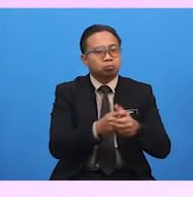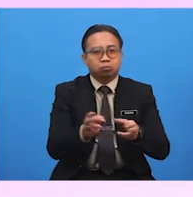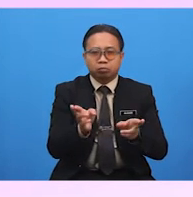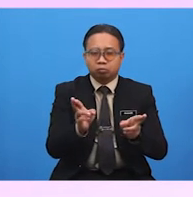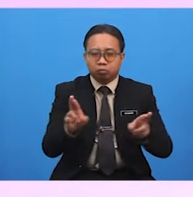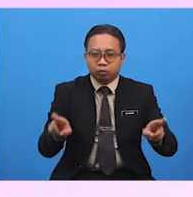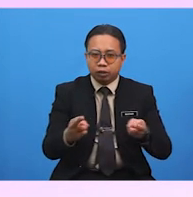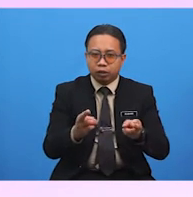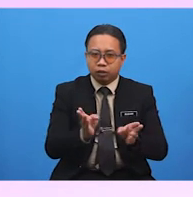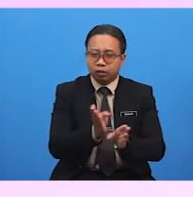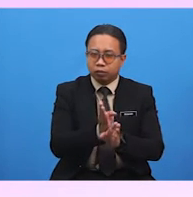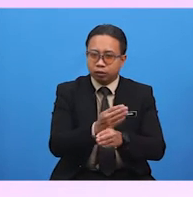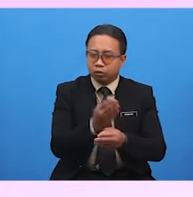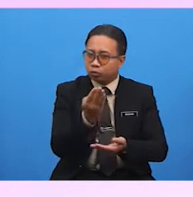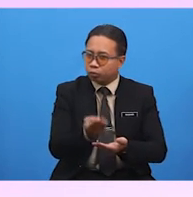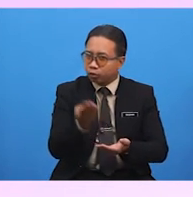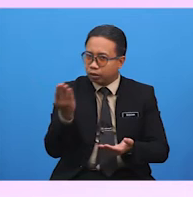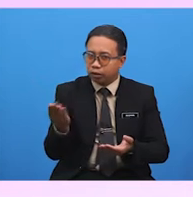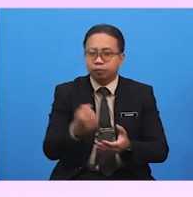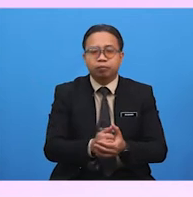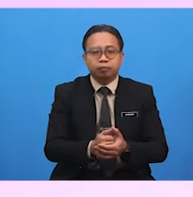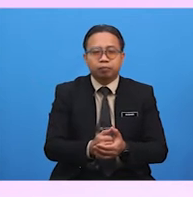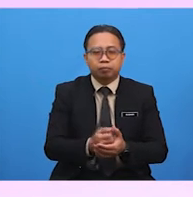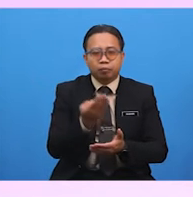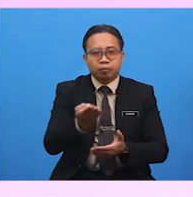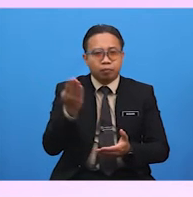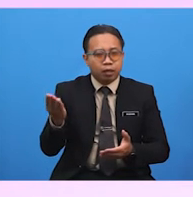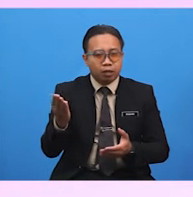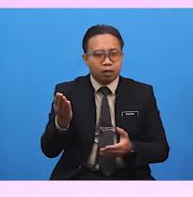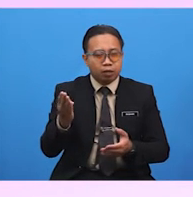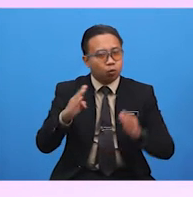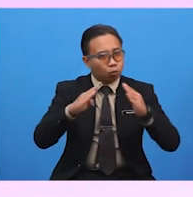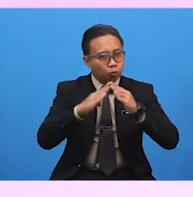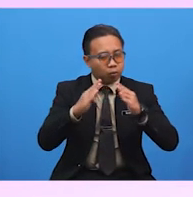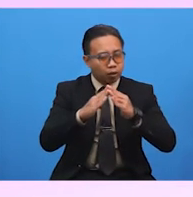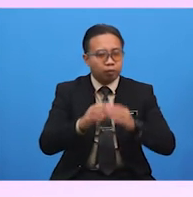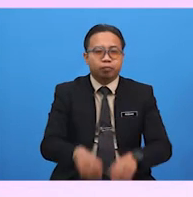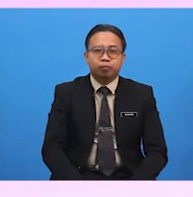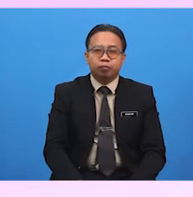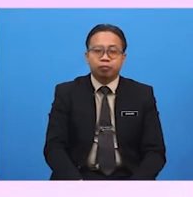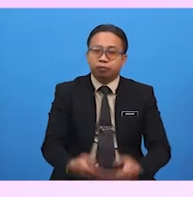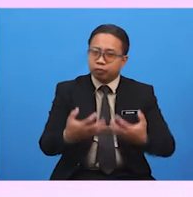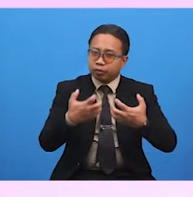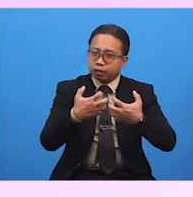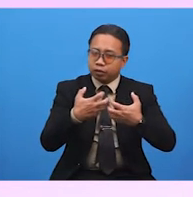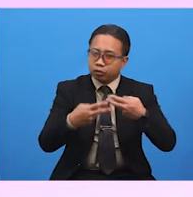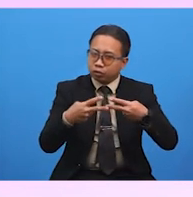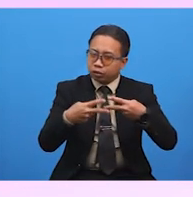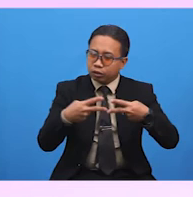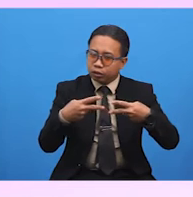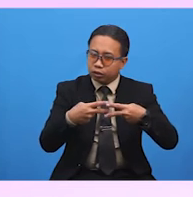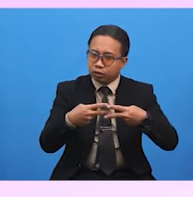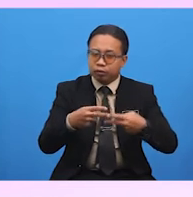reka bentuk produk, merangkumi barangan kelengkapan rumah seperti barangan elektrik,